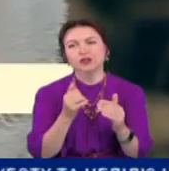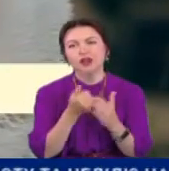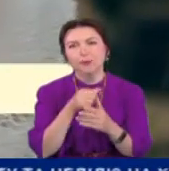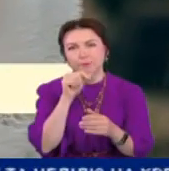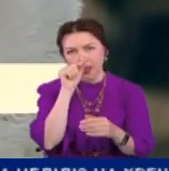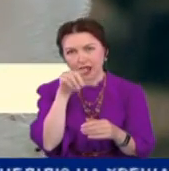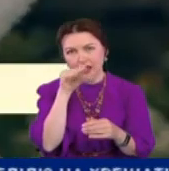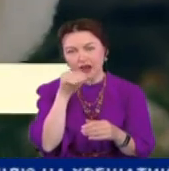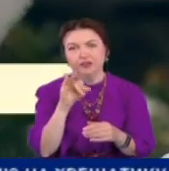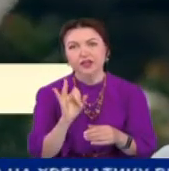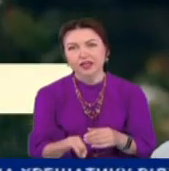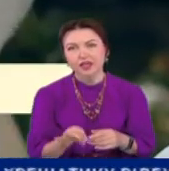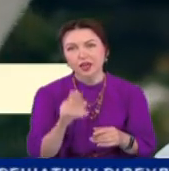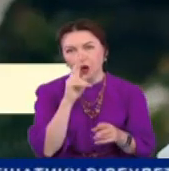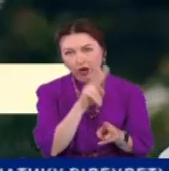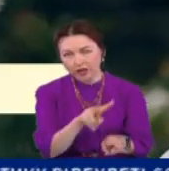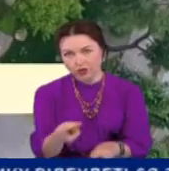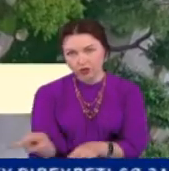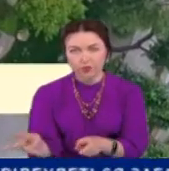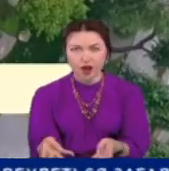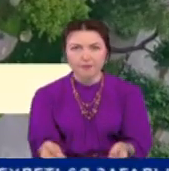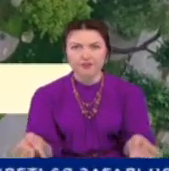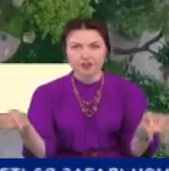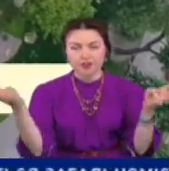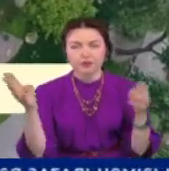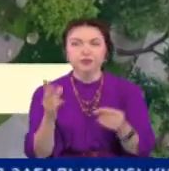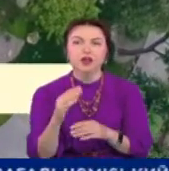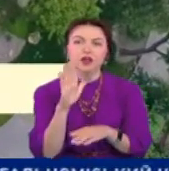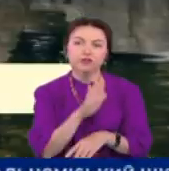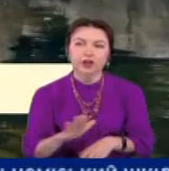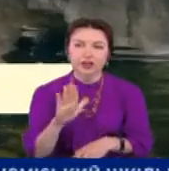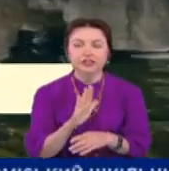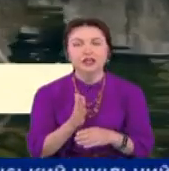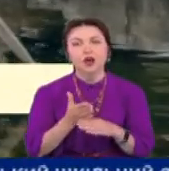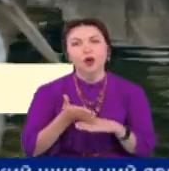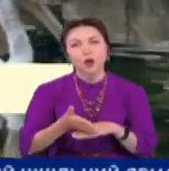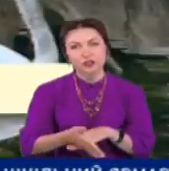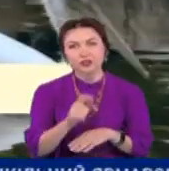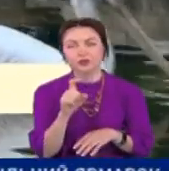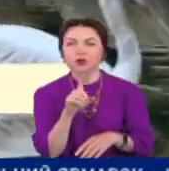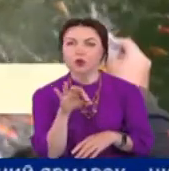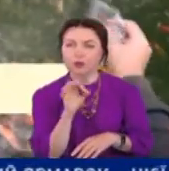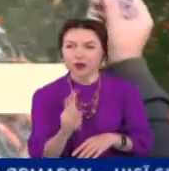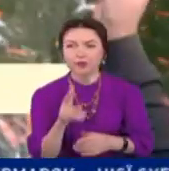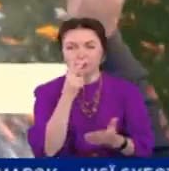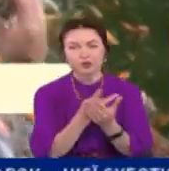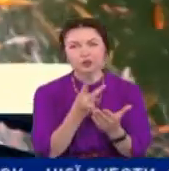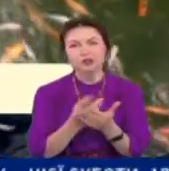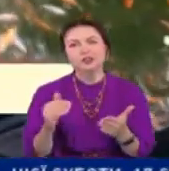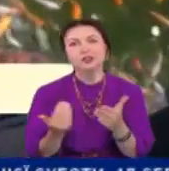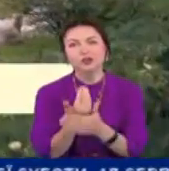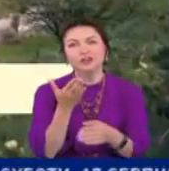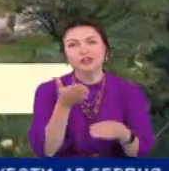та оглядовий амфітеатр. А у вересні гостям зоопарку з боку вулиці Зоологічної презентують новий вхід